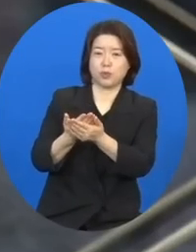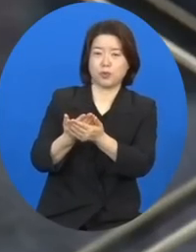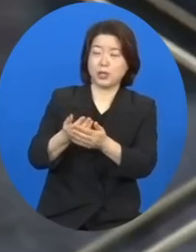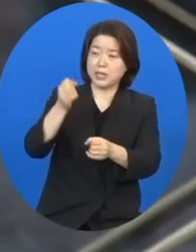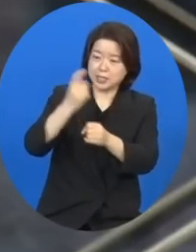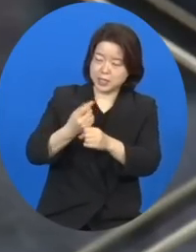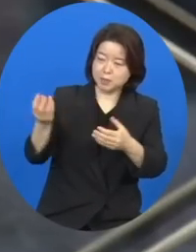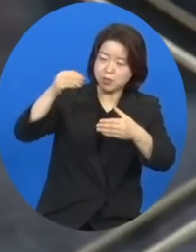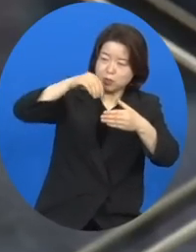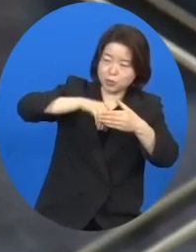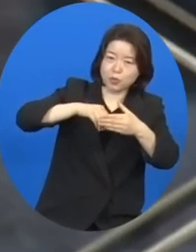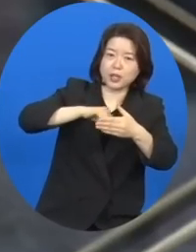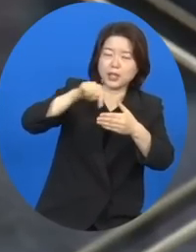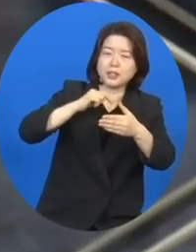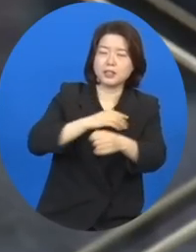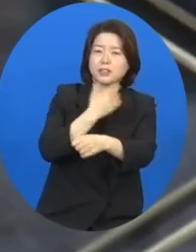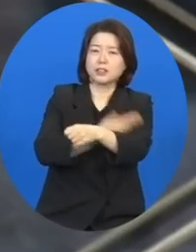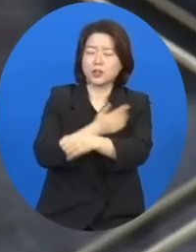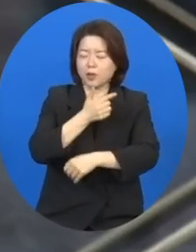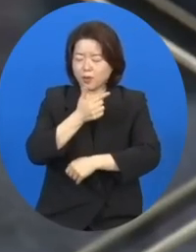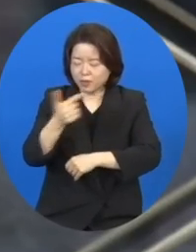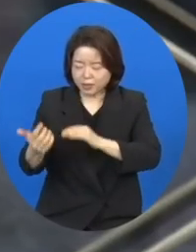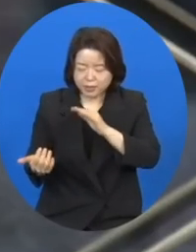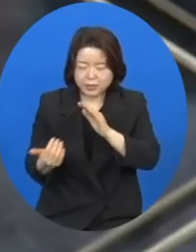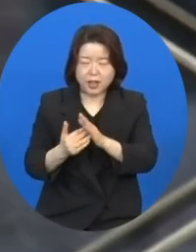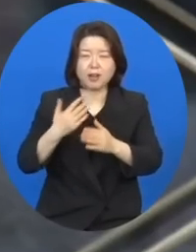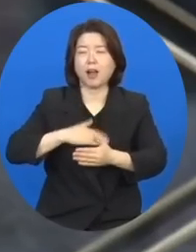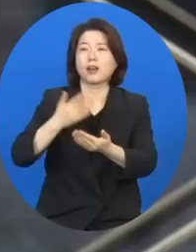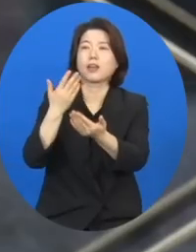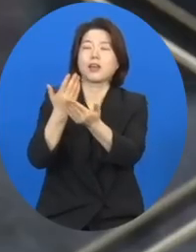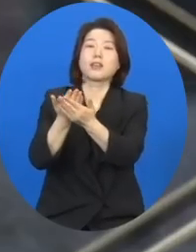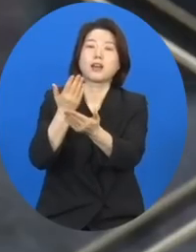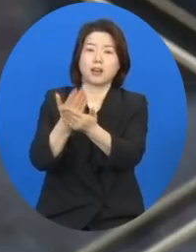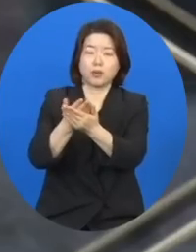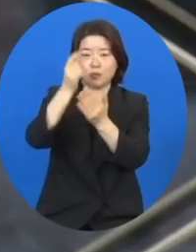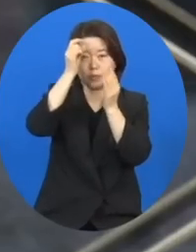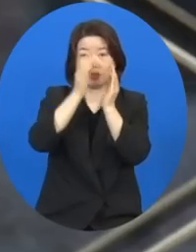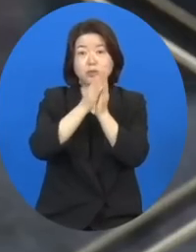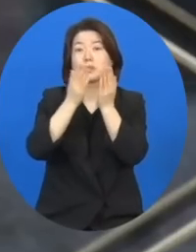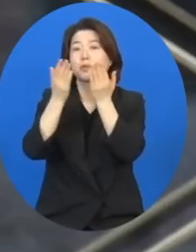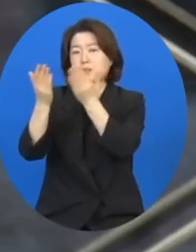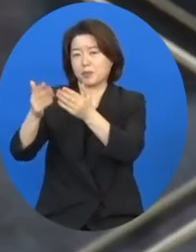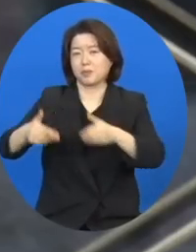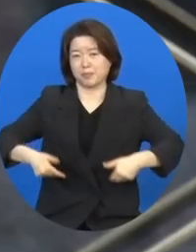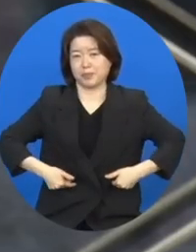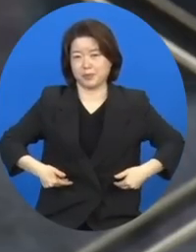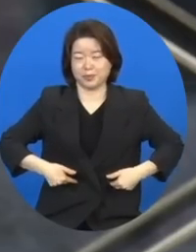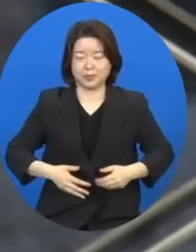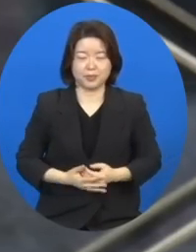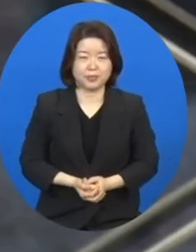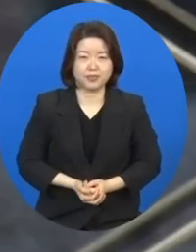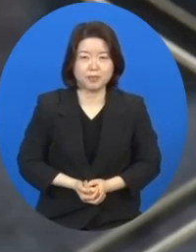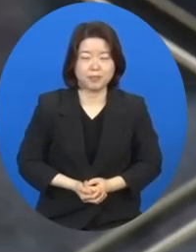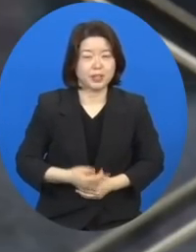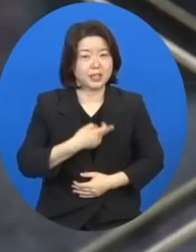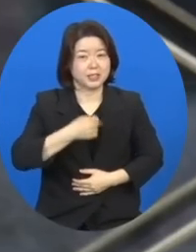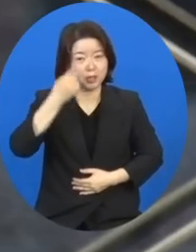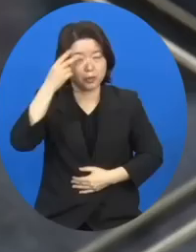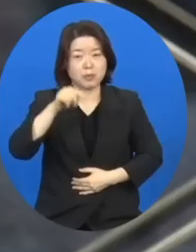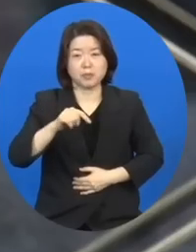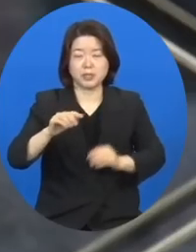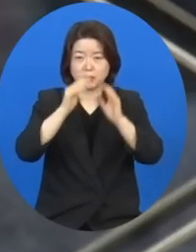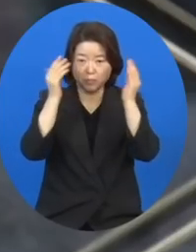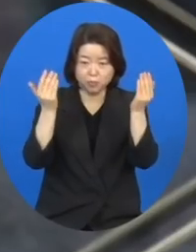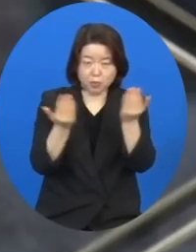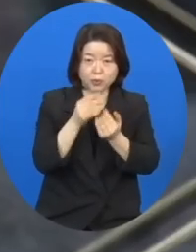크다는 것을 알게 해달라고 우리는 기도해야 된다는 거예요. 사도 바울이 이 모든 것을